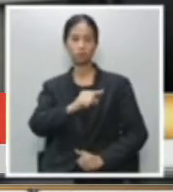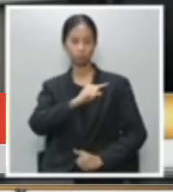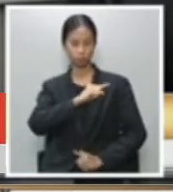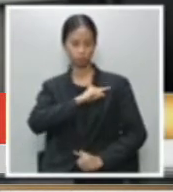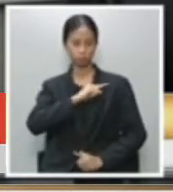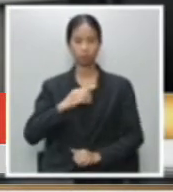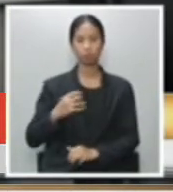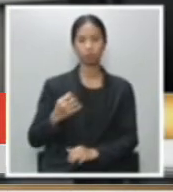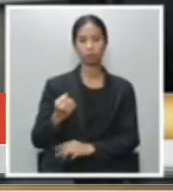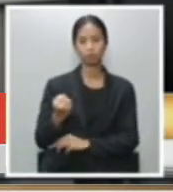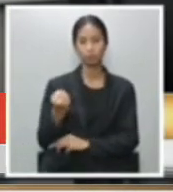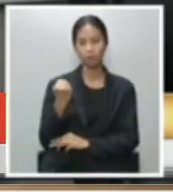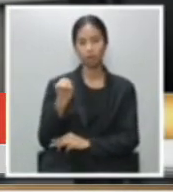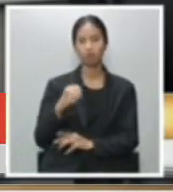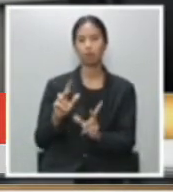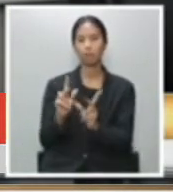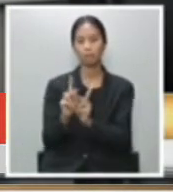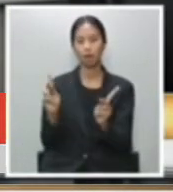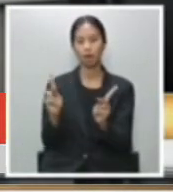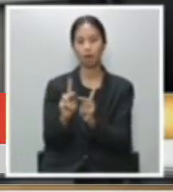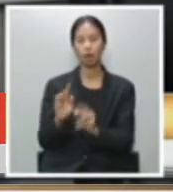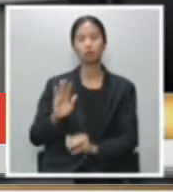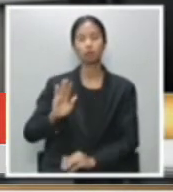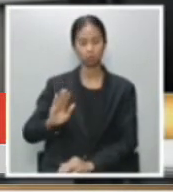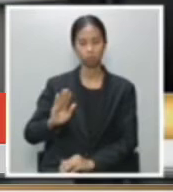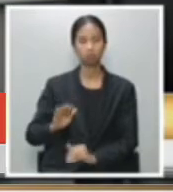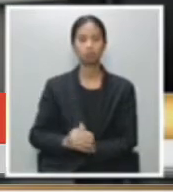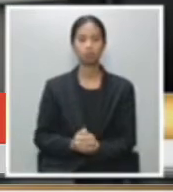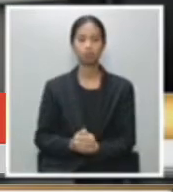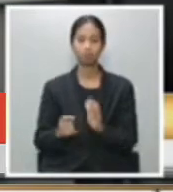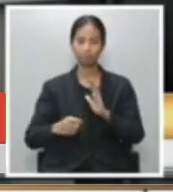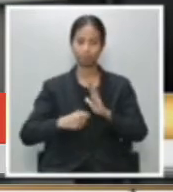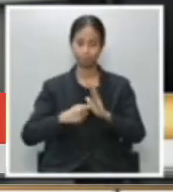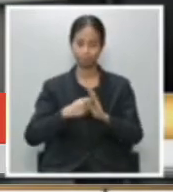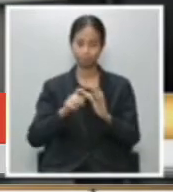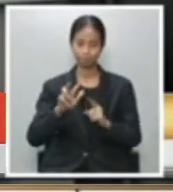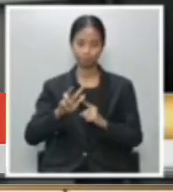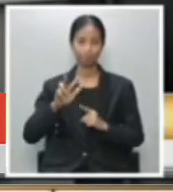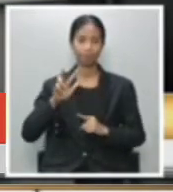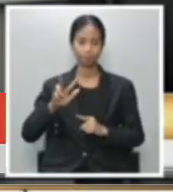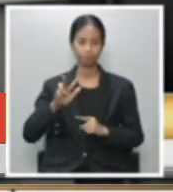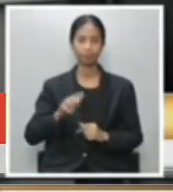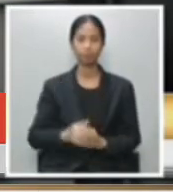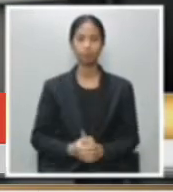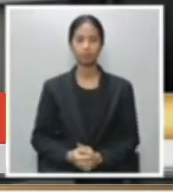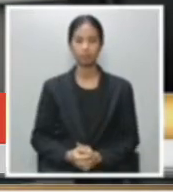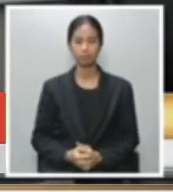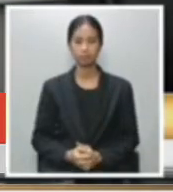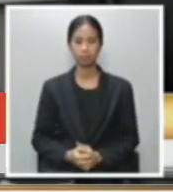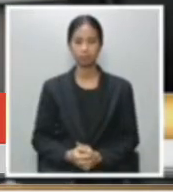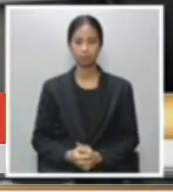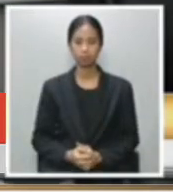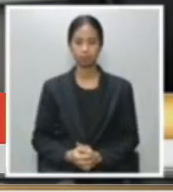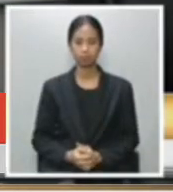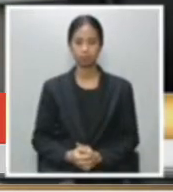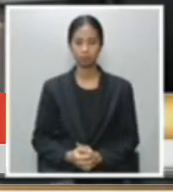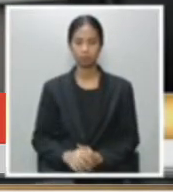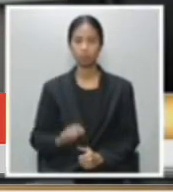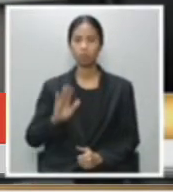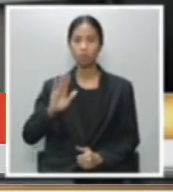ำนาจของตัวกรรมาธิการวิสามัญและเหตุผลเรื่องที่สามครับเป็นเรื่อง